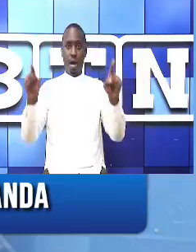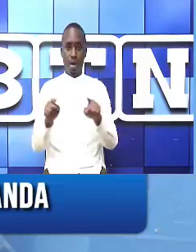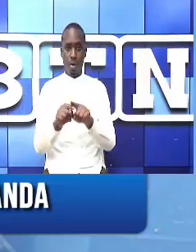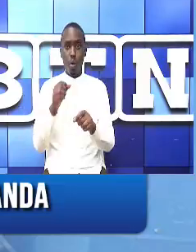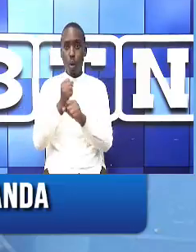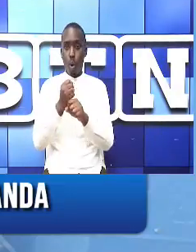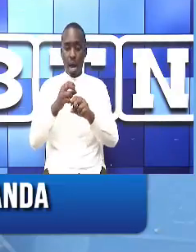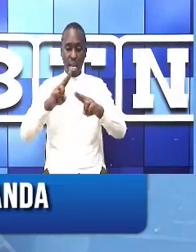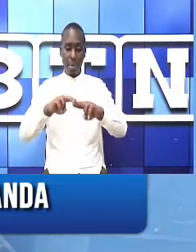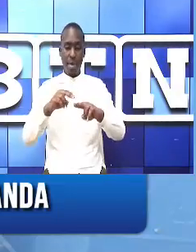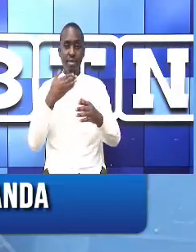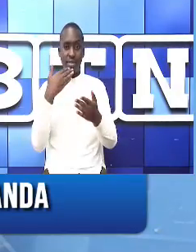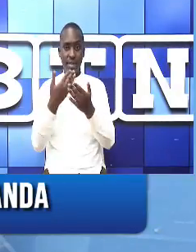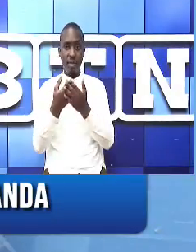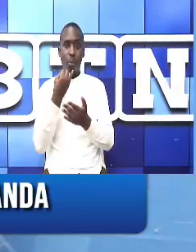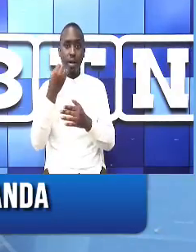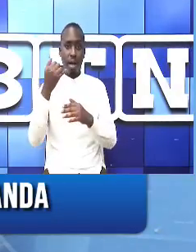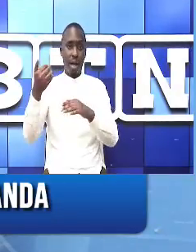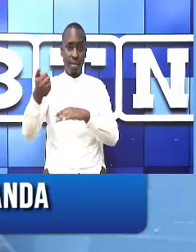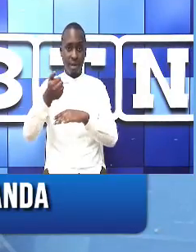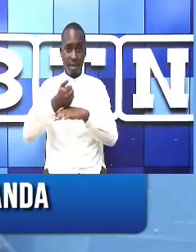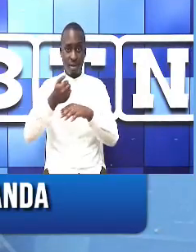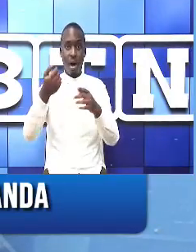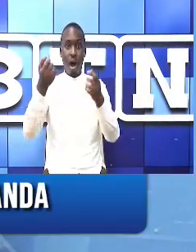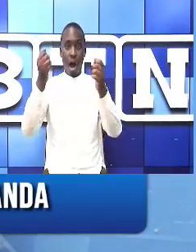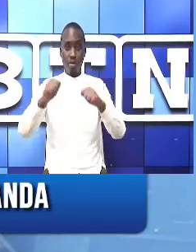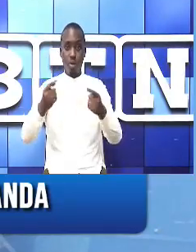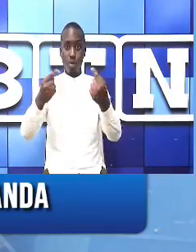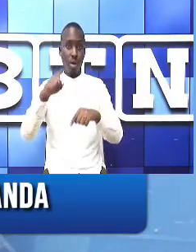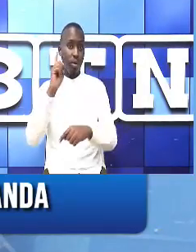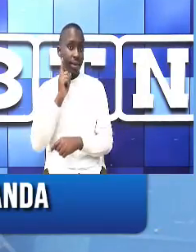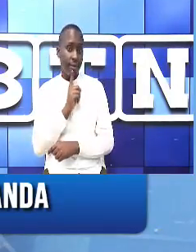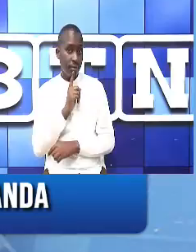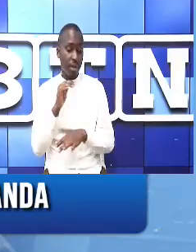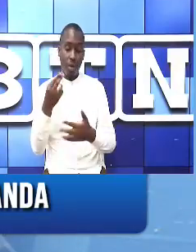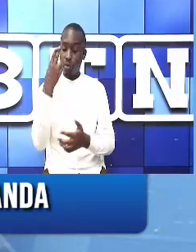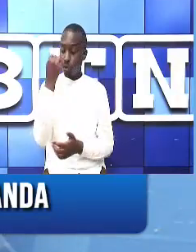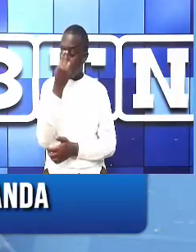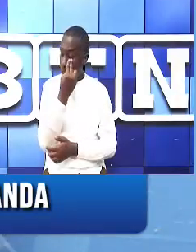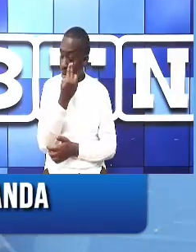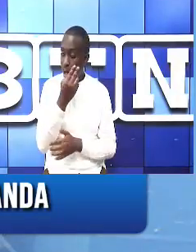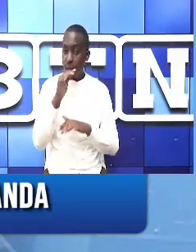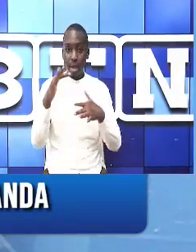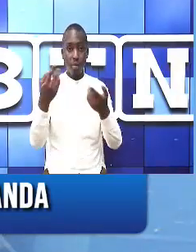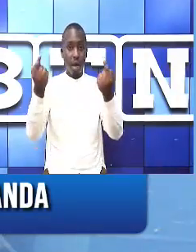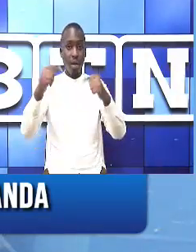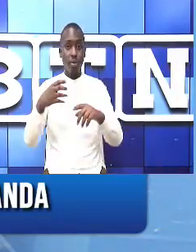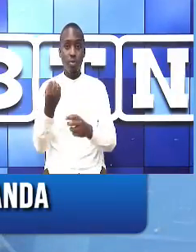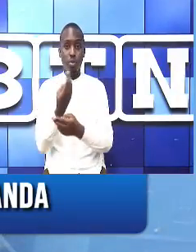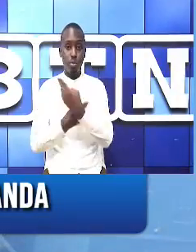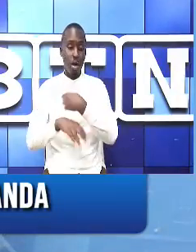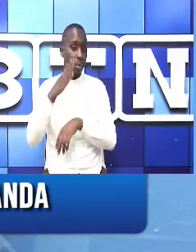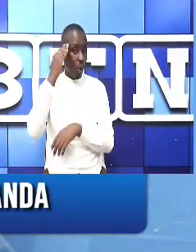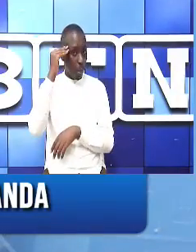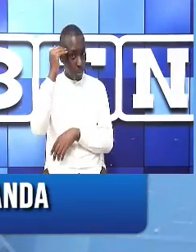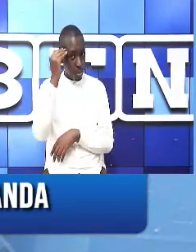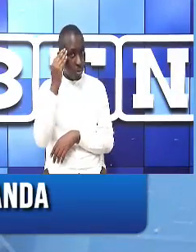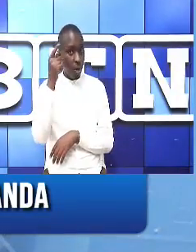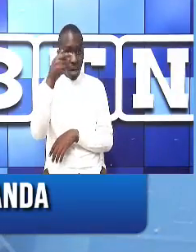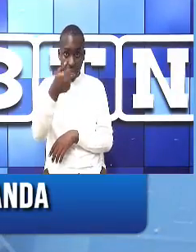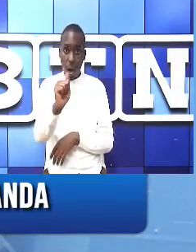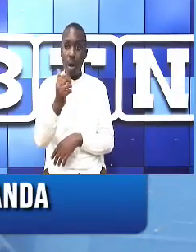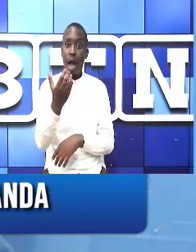nziza umwana azicaraho hashobora kuzaza utumva hashobora kuzaza utabona hashobora kuzaza ufite ubumuga bwo mu mutwe kandi uwo